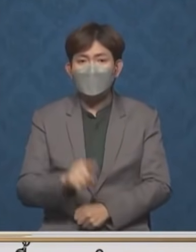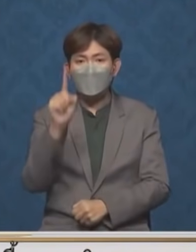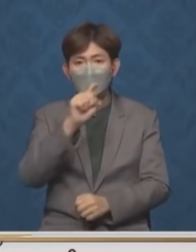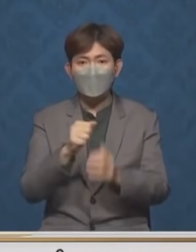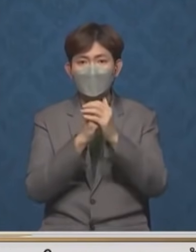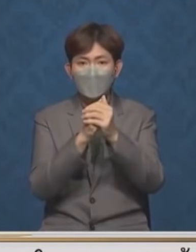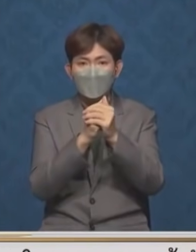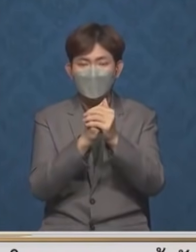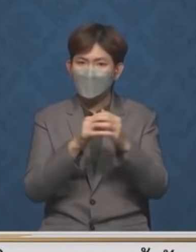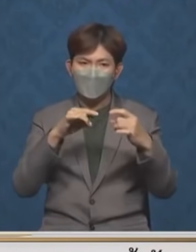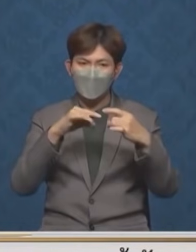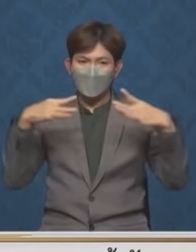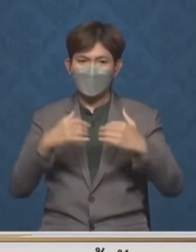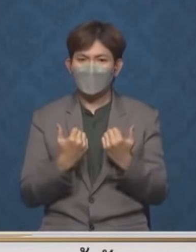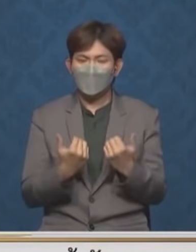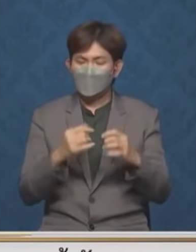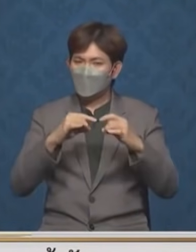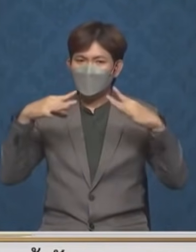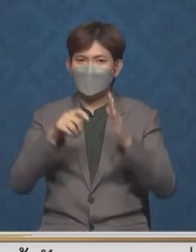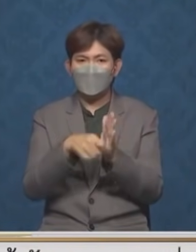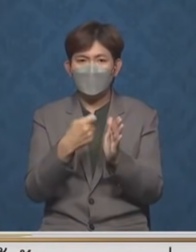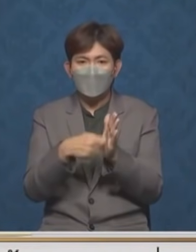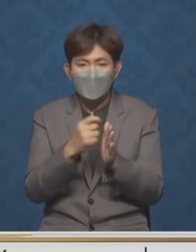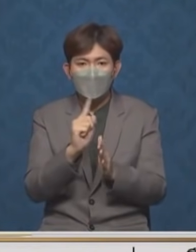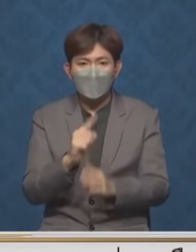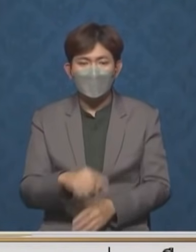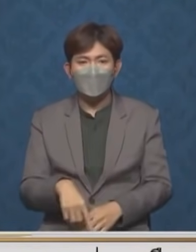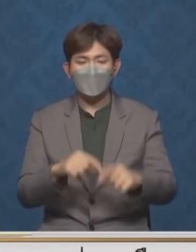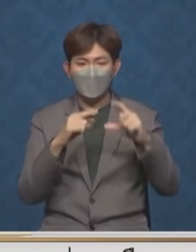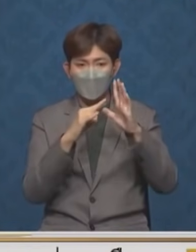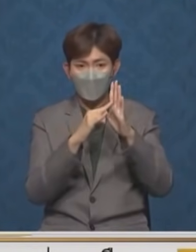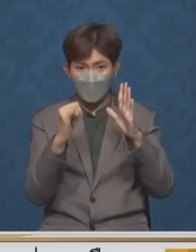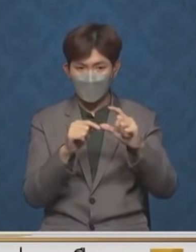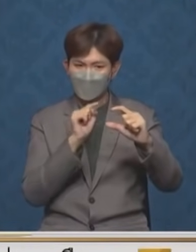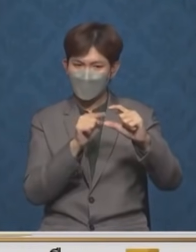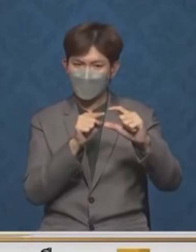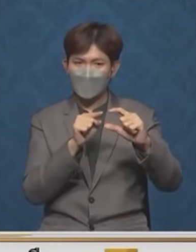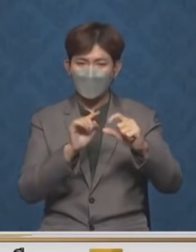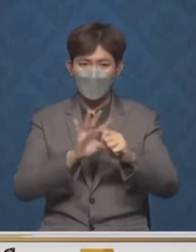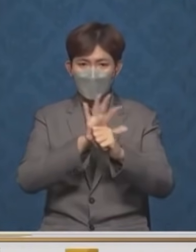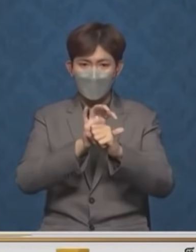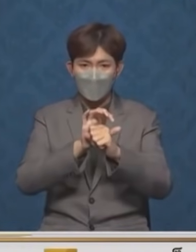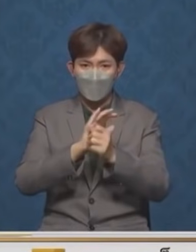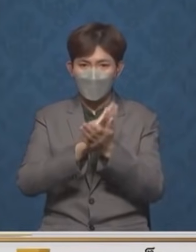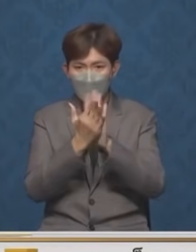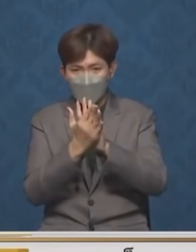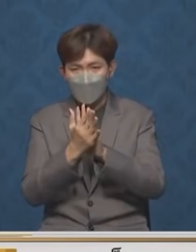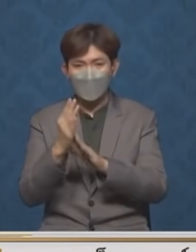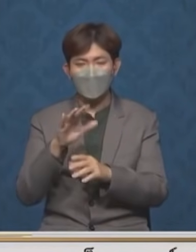นั้นไม่เหมาะแก่สถานการณ์เพราะไม่มีประสิทธิผลเพียงพอที่จะต่อสู้กับเชื้อกลายพันธุ์อย่างสายพันธุ์เ